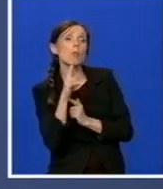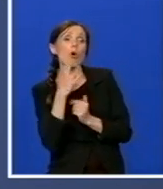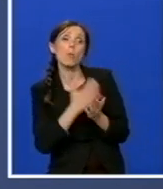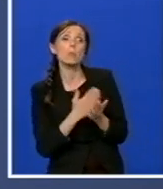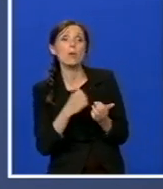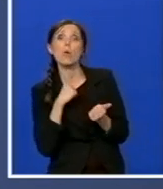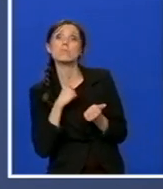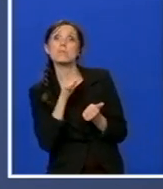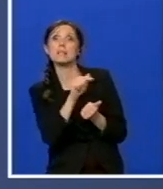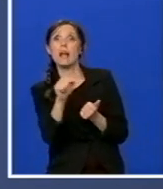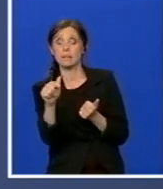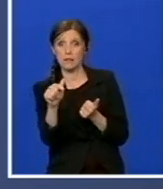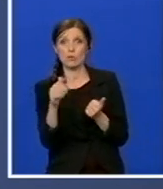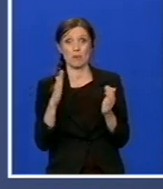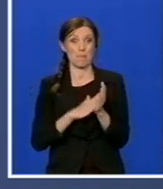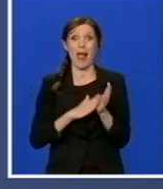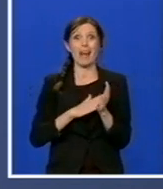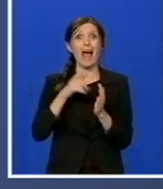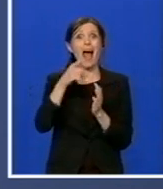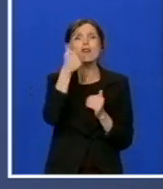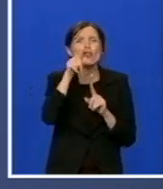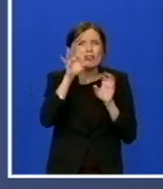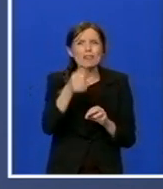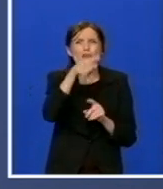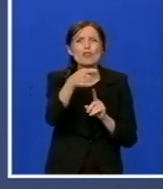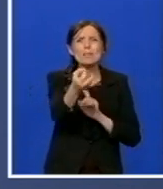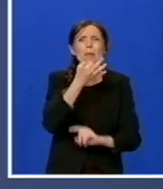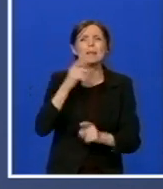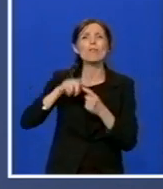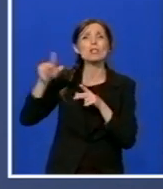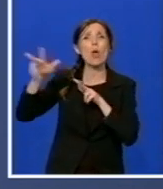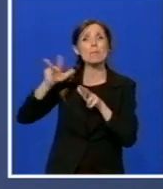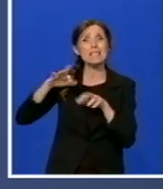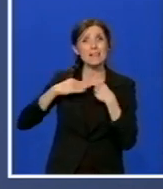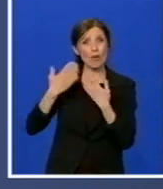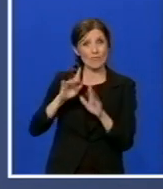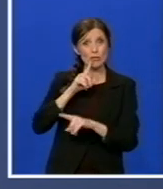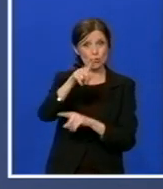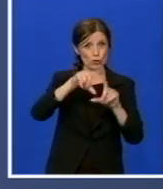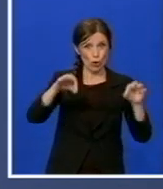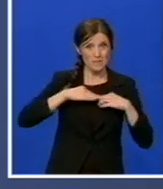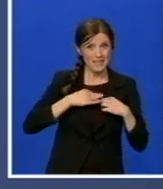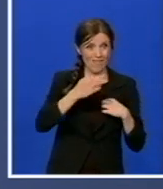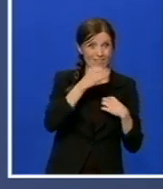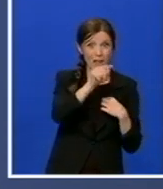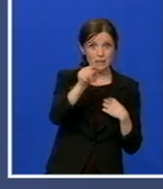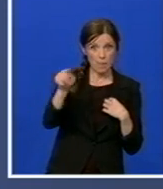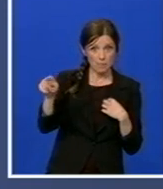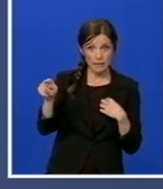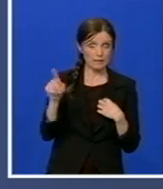Konkretno o tom istraživanju nisam upoznata, ali generalno to i jeste